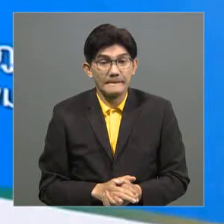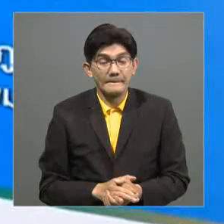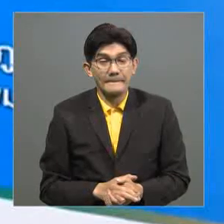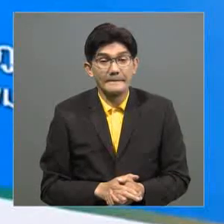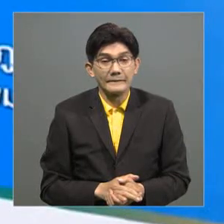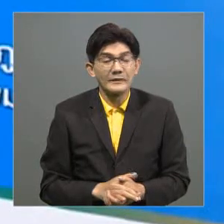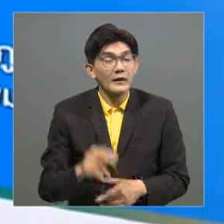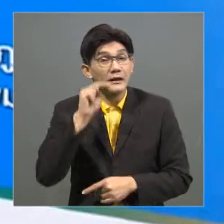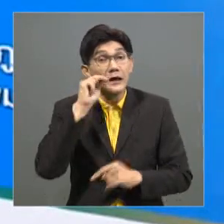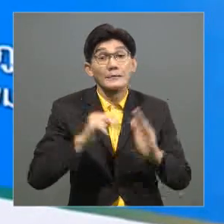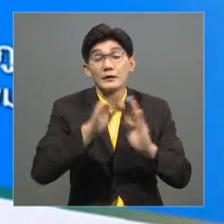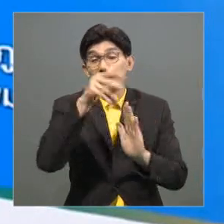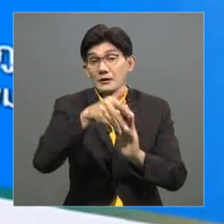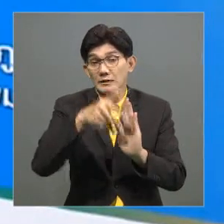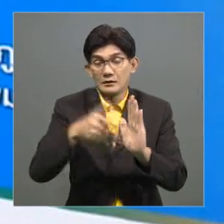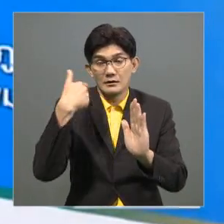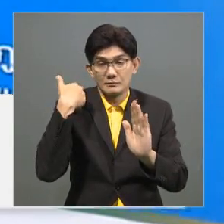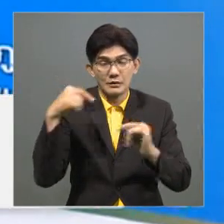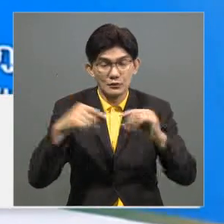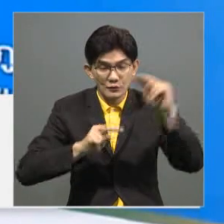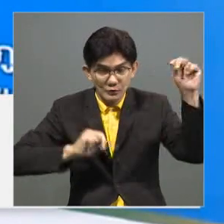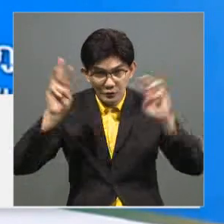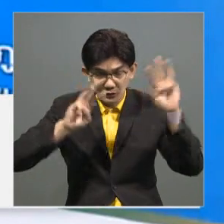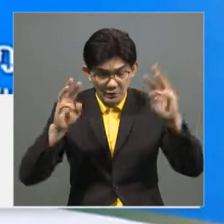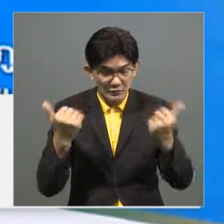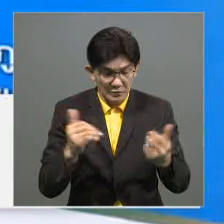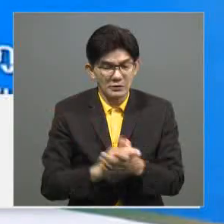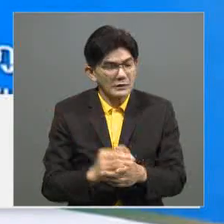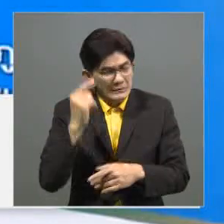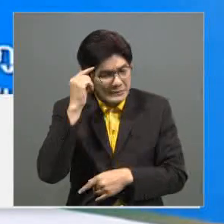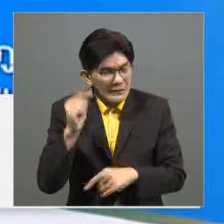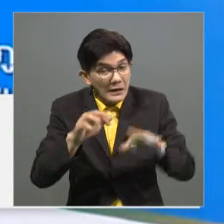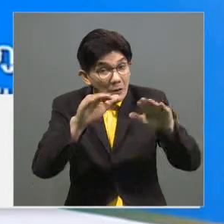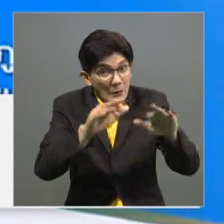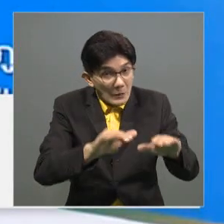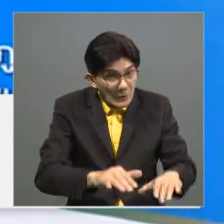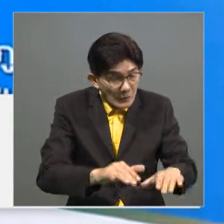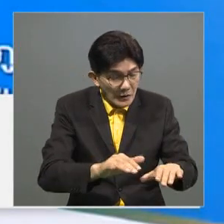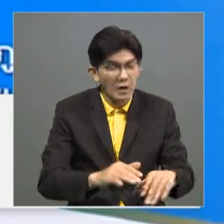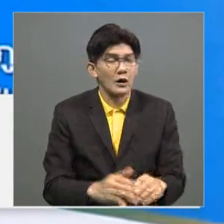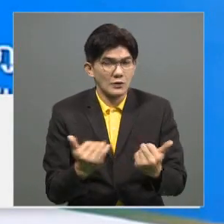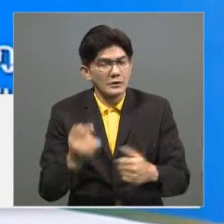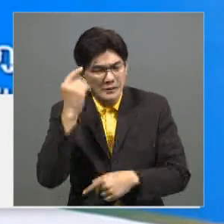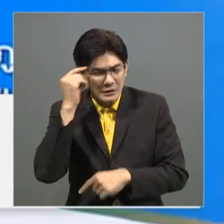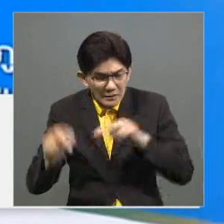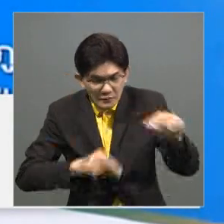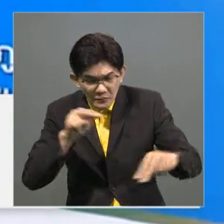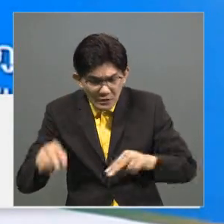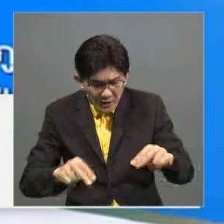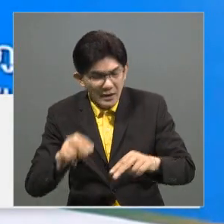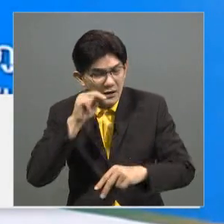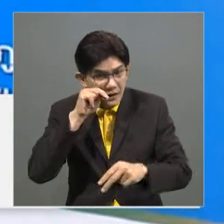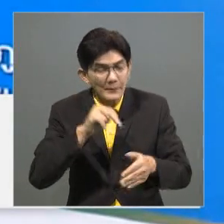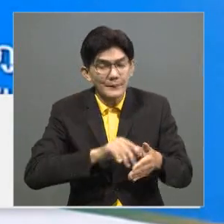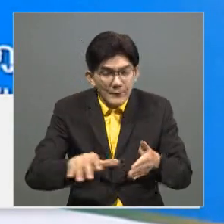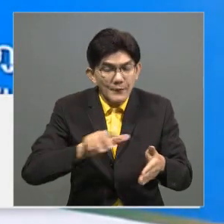น้ำที่มาจากตอนเหนือครับที่สูงสุดที่นครสวรรค์ไปแล้วครับปัจจุบันก็เริ่มมีแนวโน้มที่ลงนะครับเราก็พยายามจะควบคุมปริมาณน้ำนะครับให้ไหล